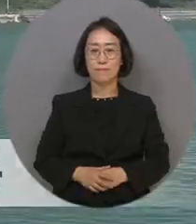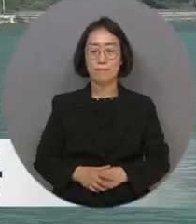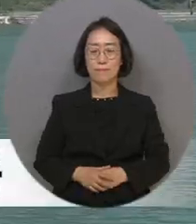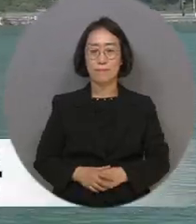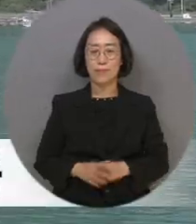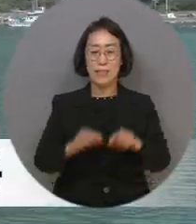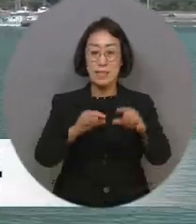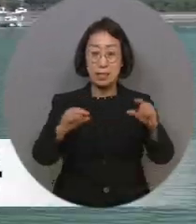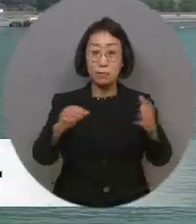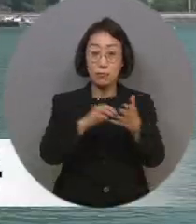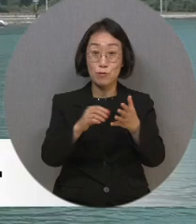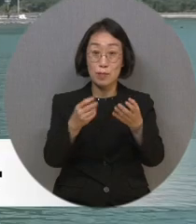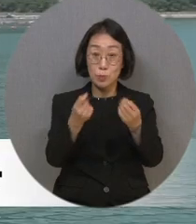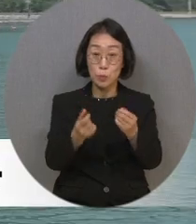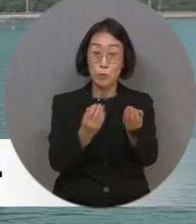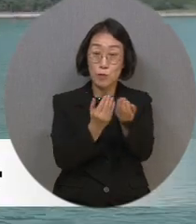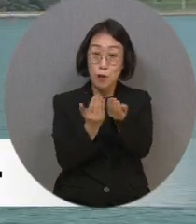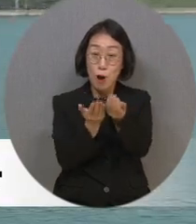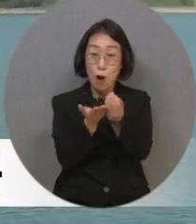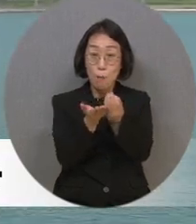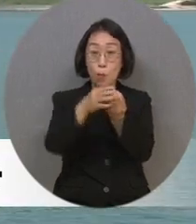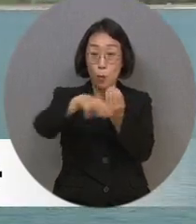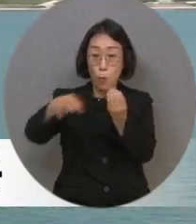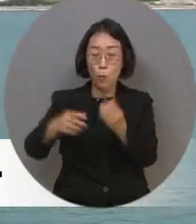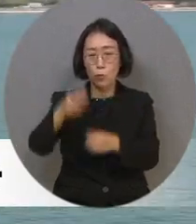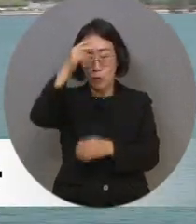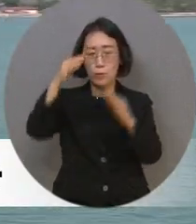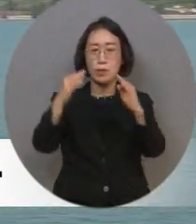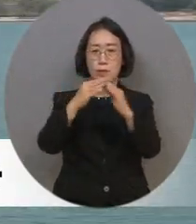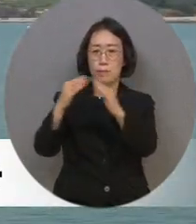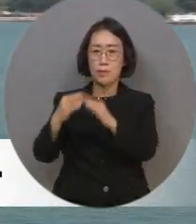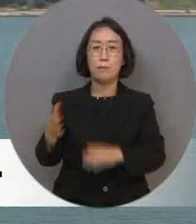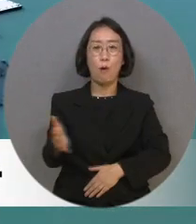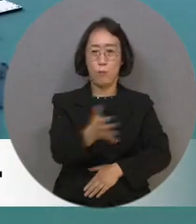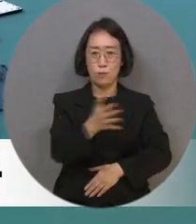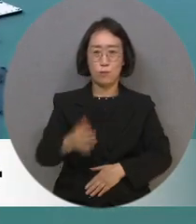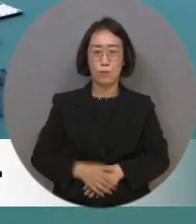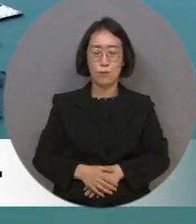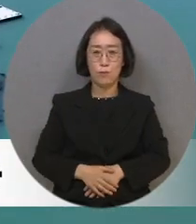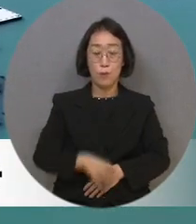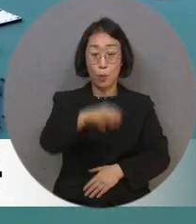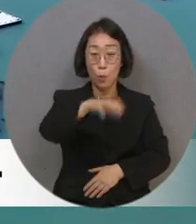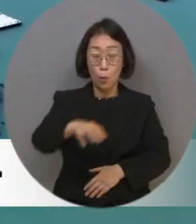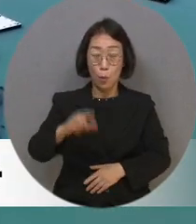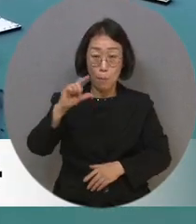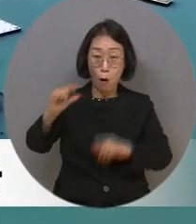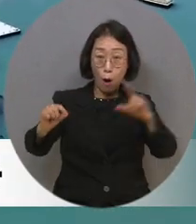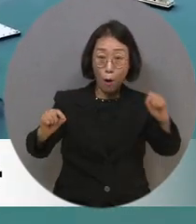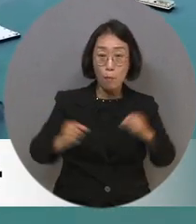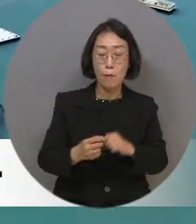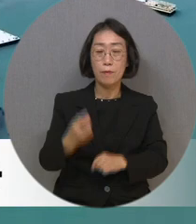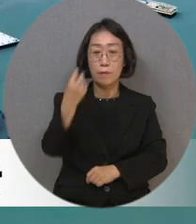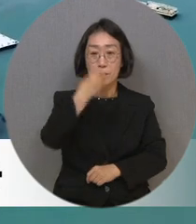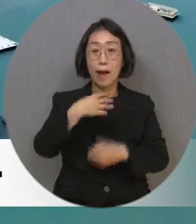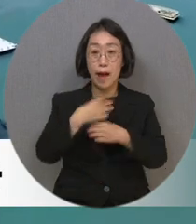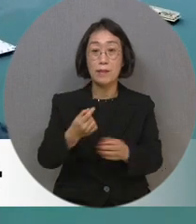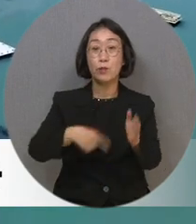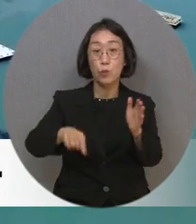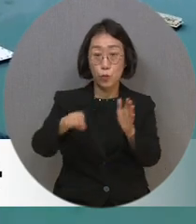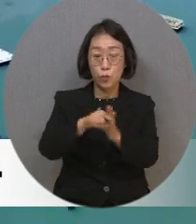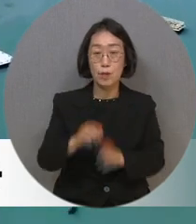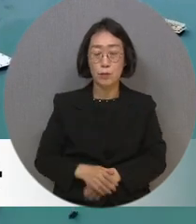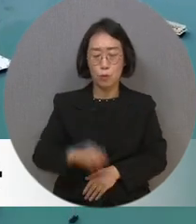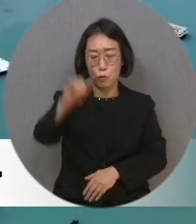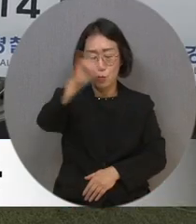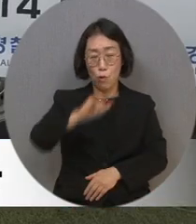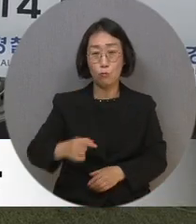소수의 주민이 거주하는 작은 섬에는 경찰 관서가 따로 없습니다. 이런 도서지역의 치안과 안전서비스를 위해